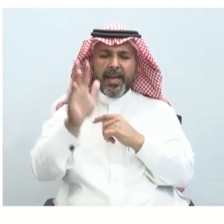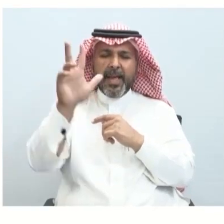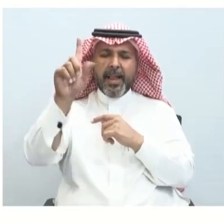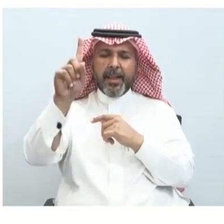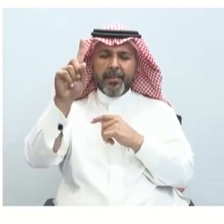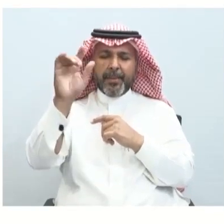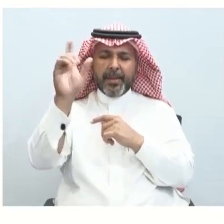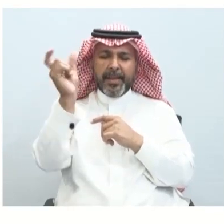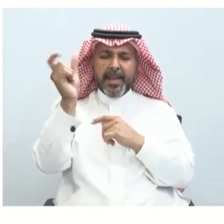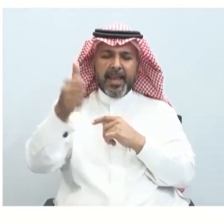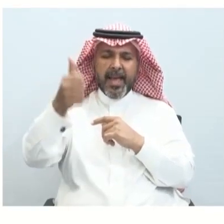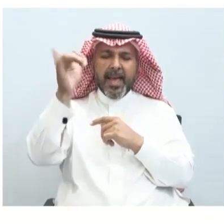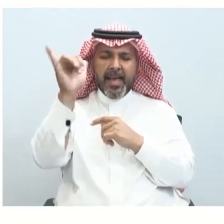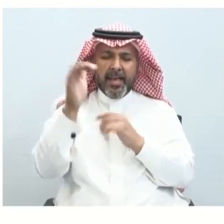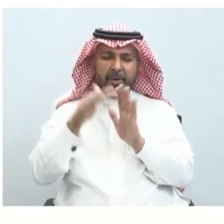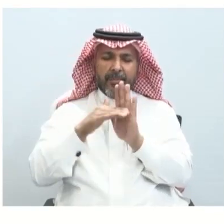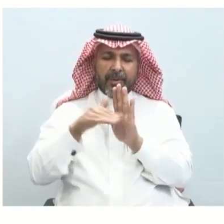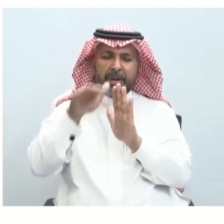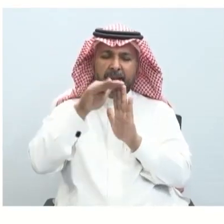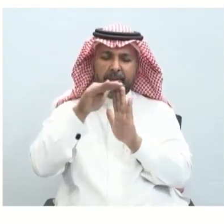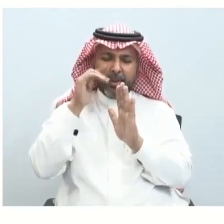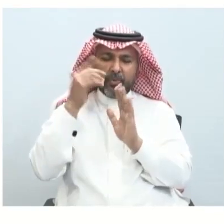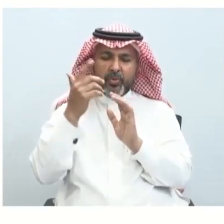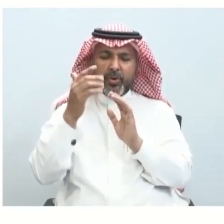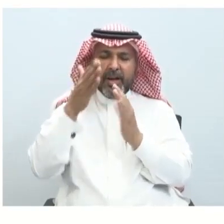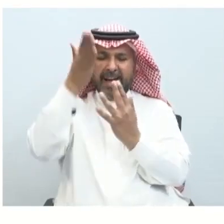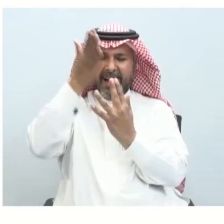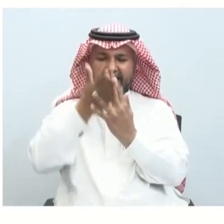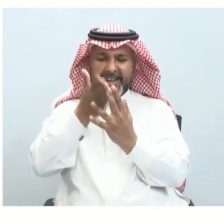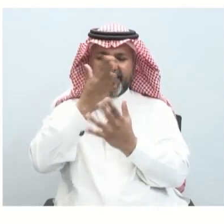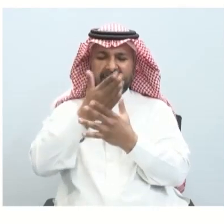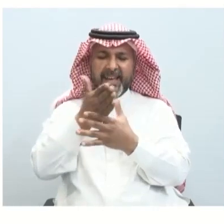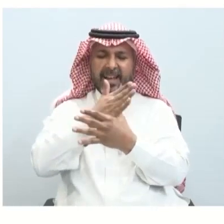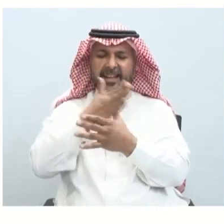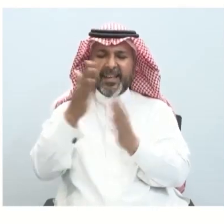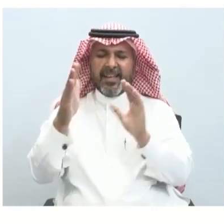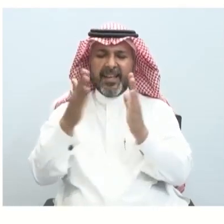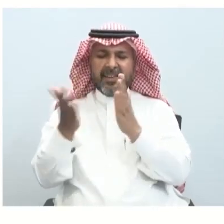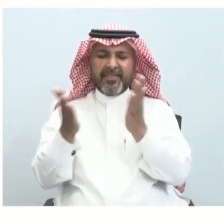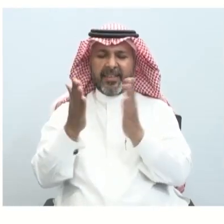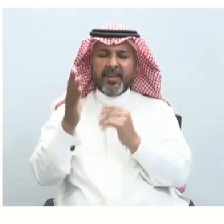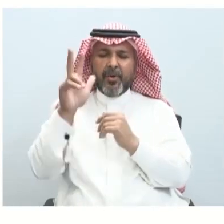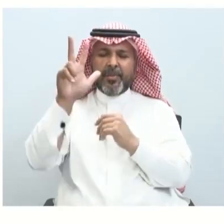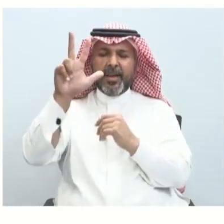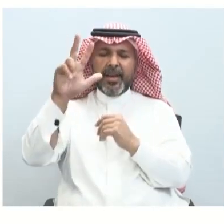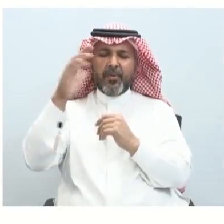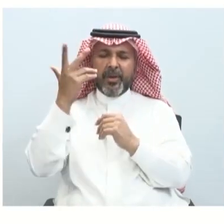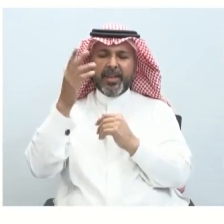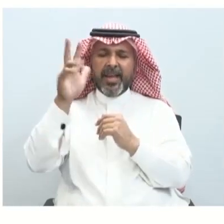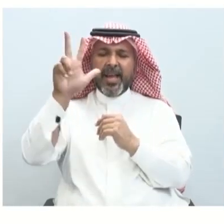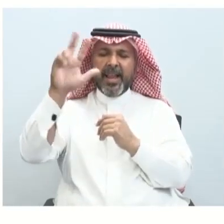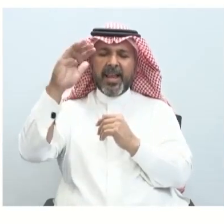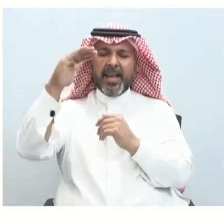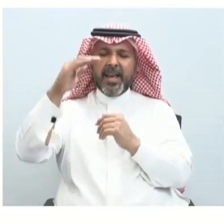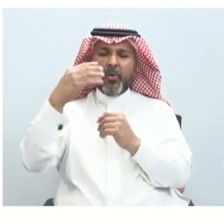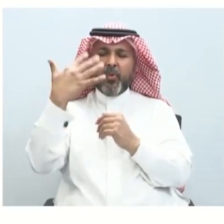التمهيدي والخليه الرابعه فيط الانفصالي والخليه الخامسه تظهر في الطور النهائي